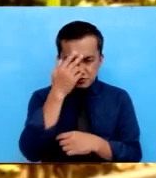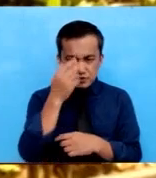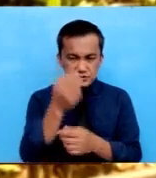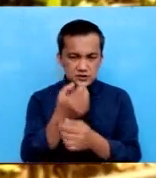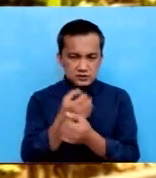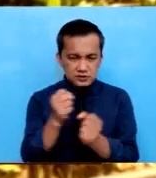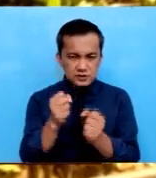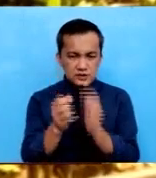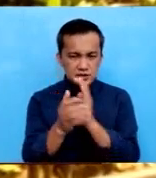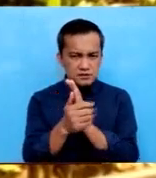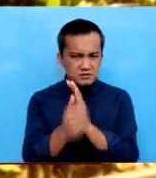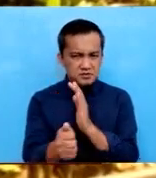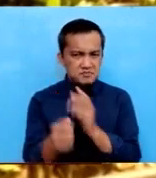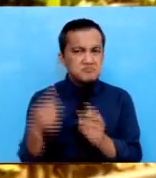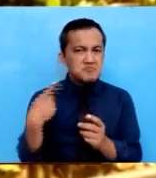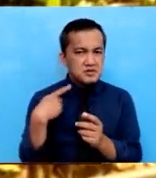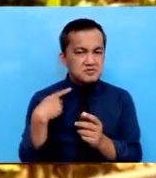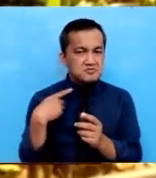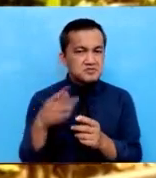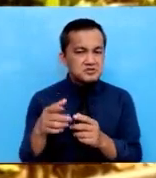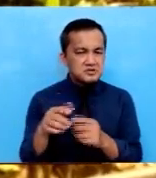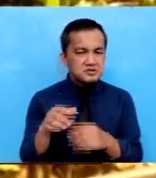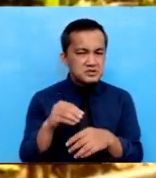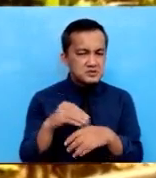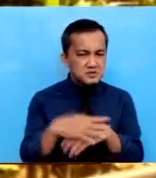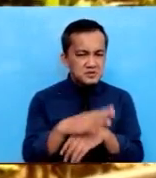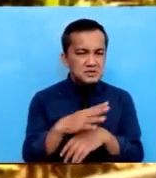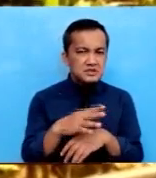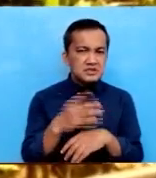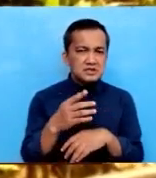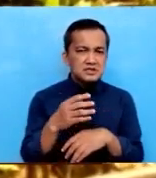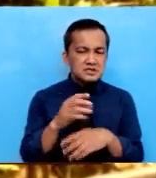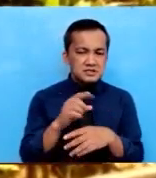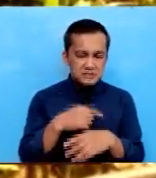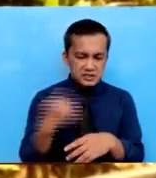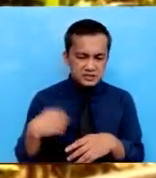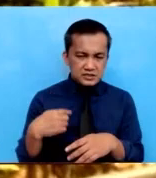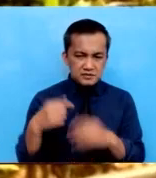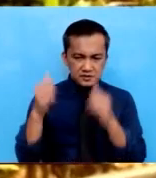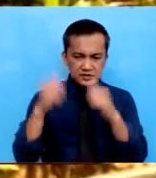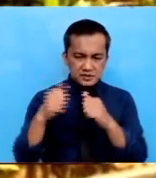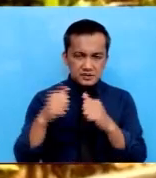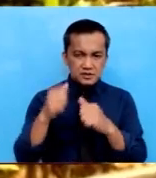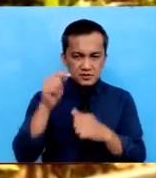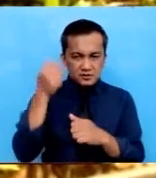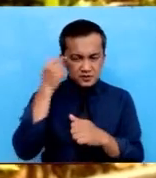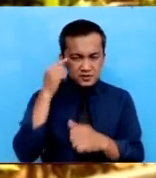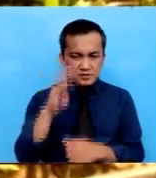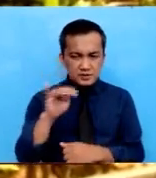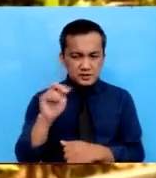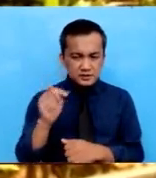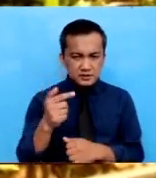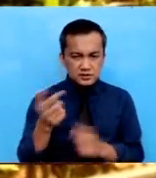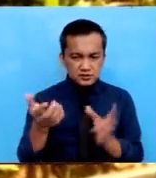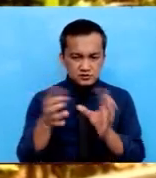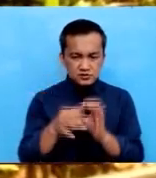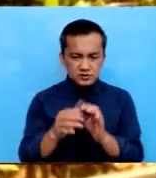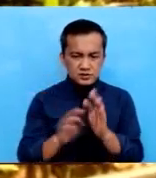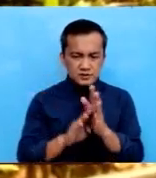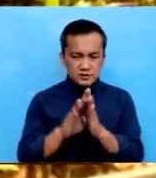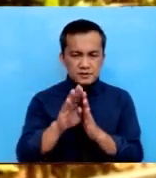baka may kamay rito ang China, lalo't may kasunduan ng ating gobyerno sa Beijing para sa joint development ng langis